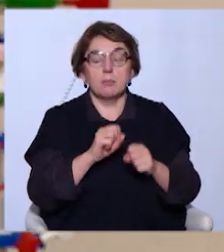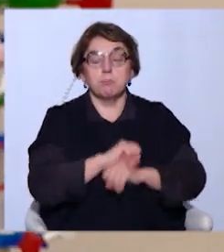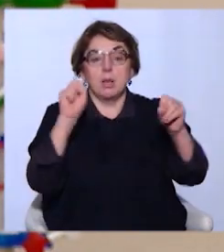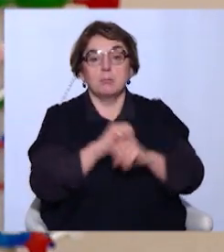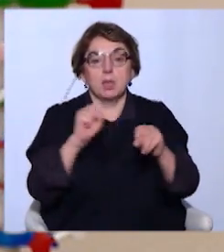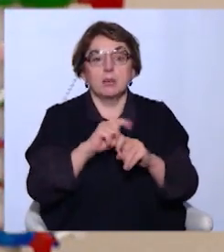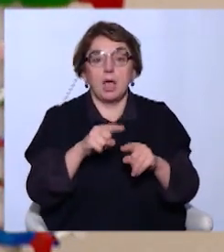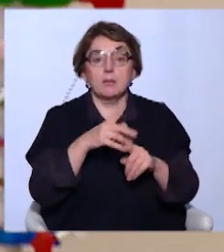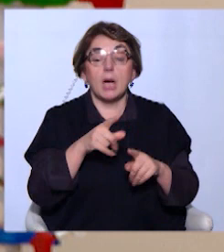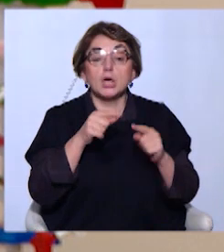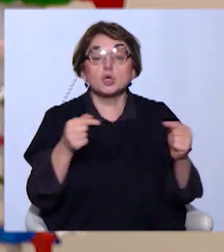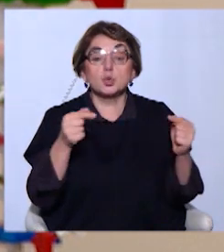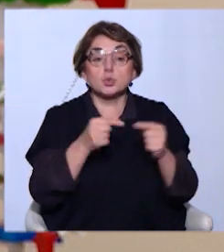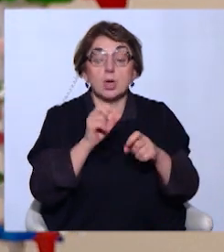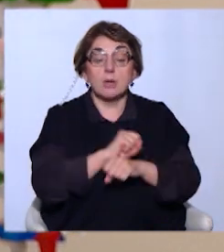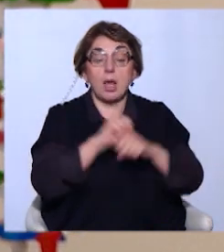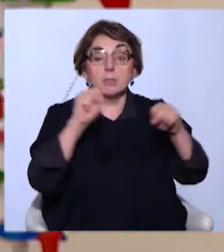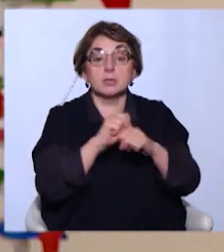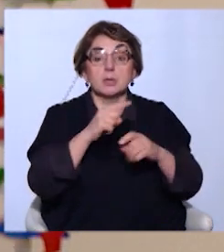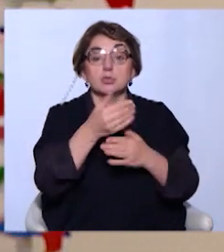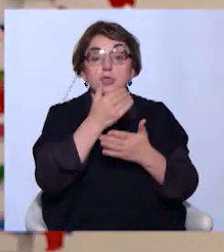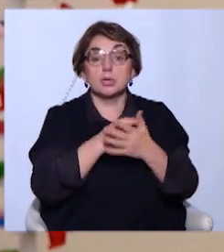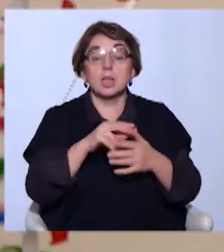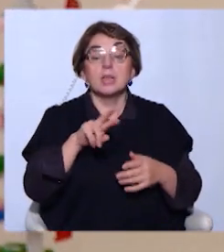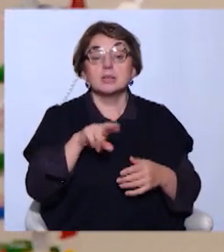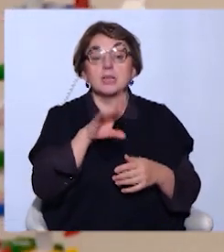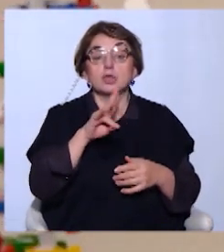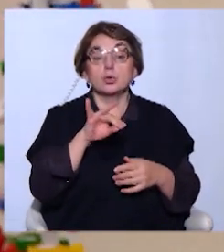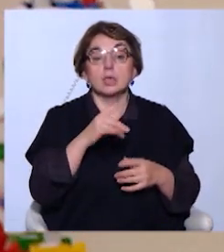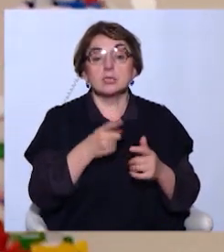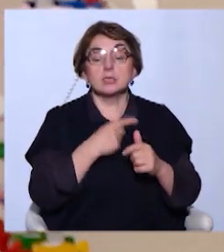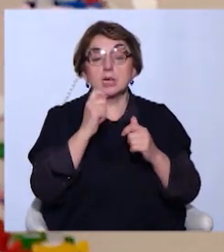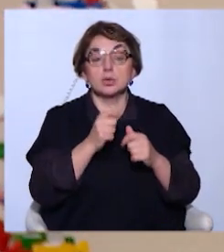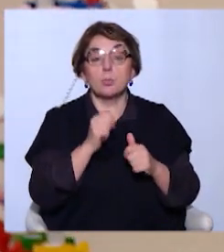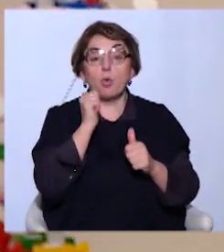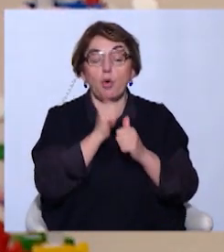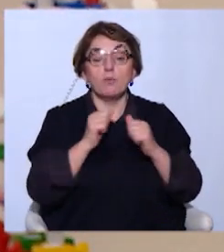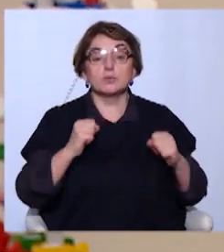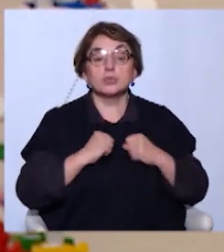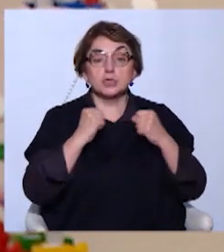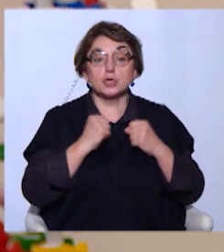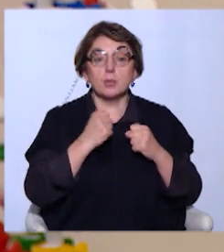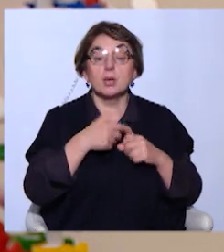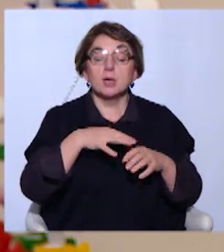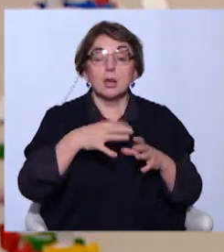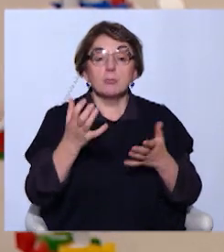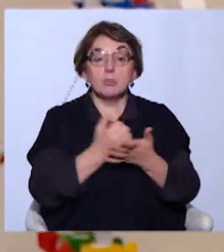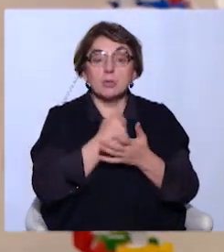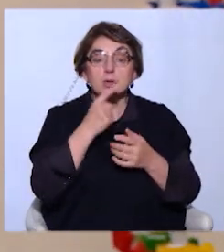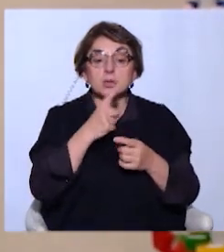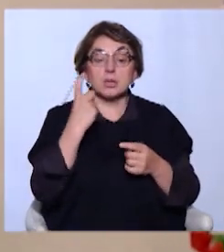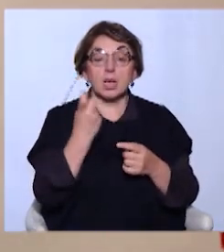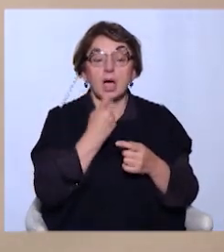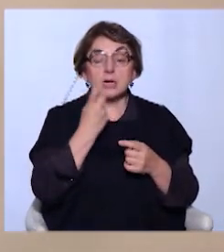შეკუმშვას და წვამი მიმდინარეობს აფეთქებით. სწორედ ამ აფეთქებით მიმდინარე წვას ეწოდება დეტონაცია. ამრიგად ყოველთვის ცდილობენ,